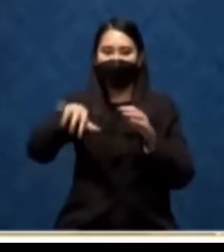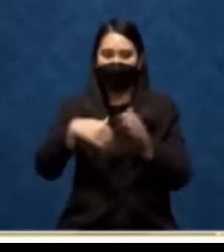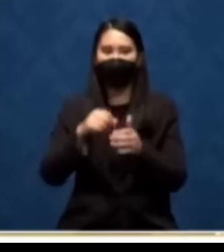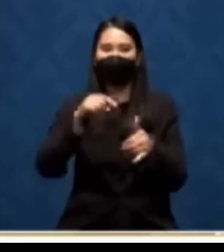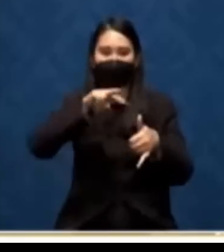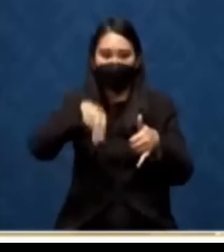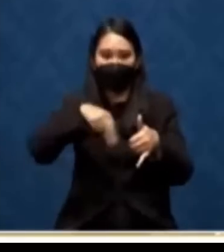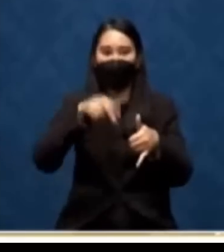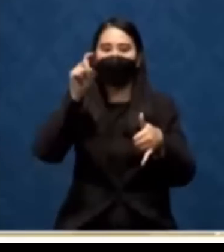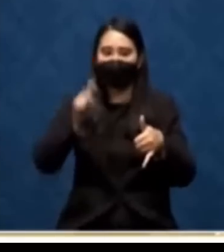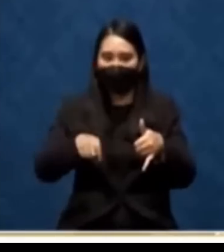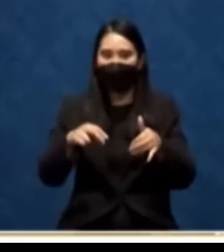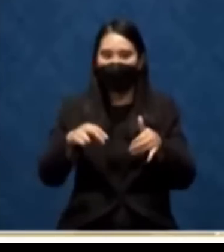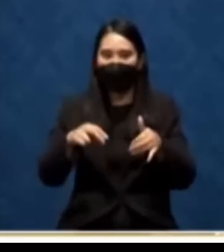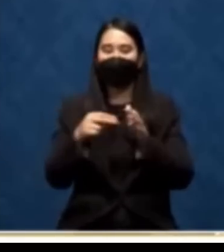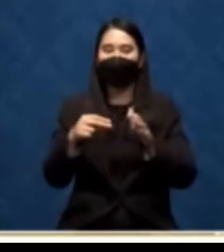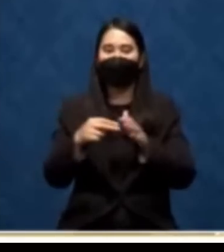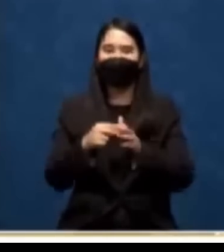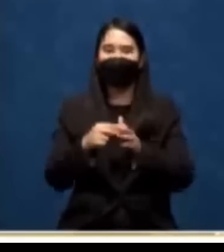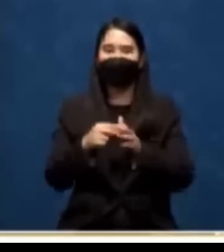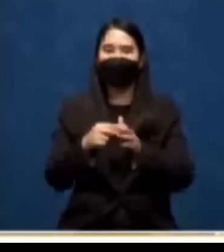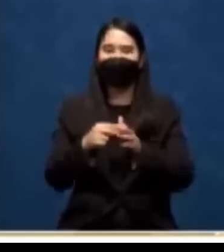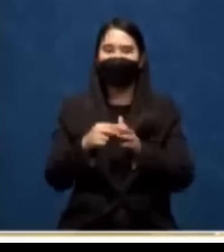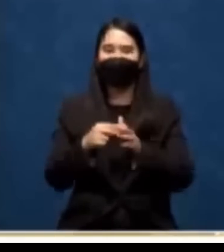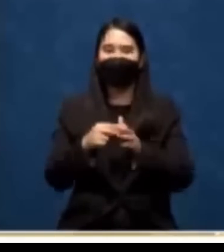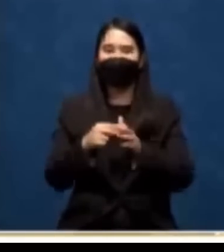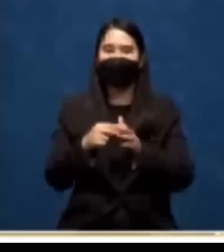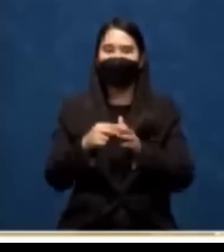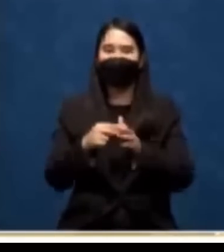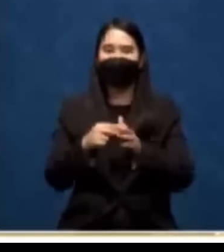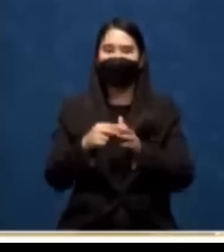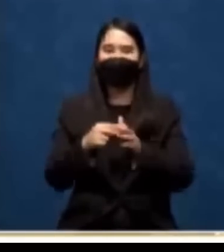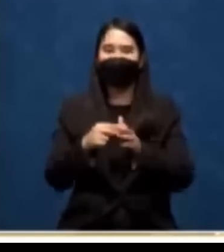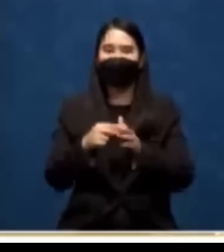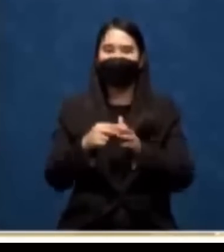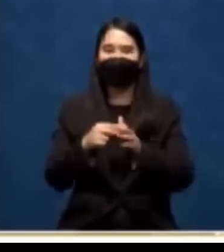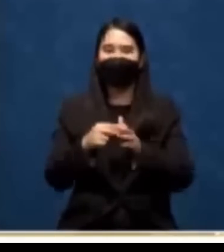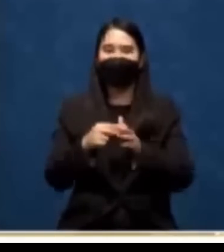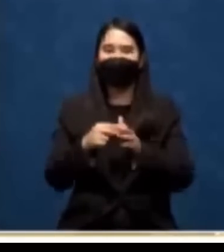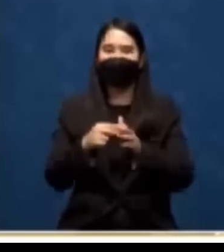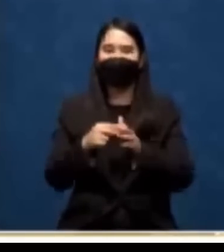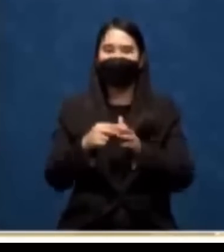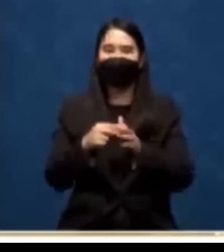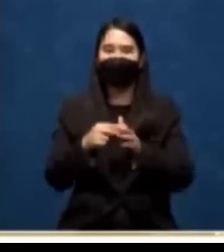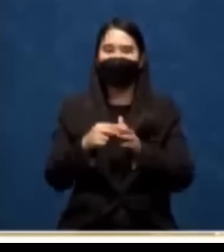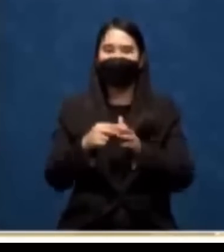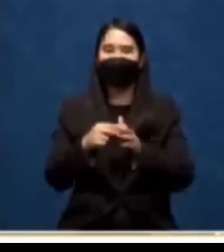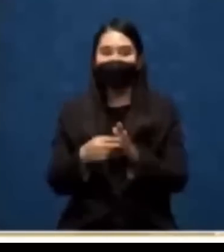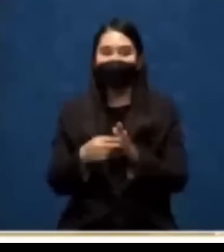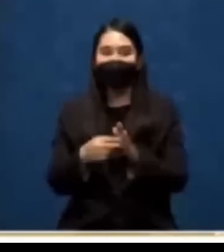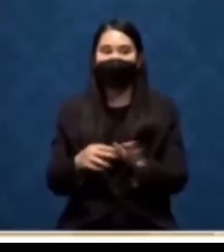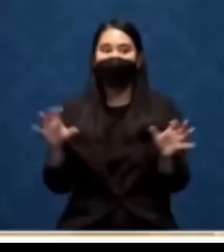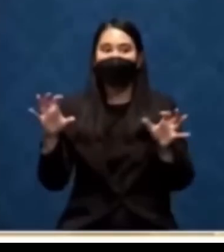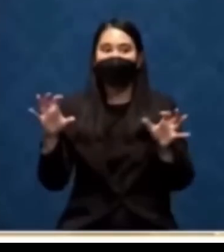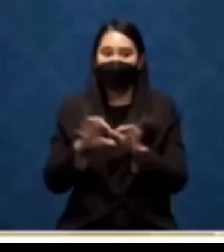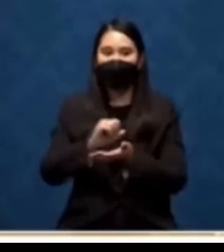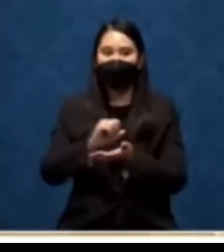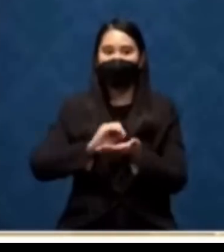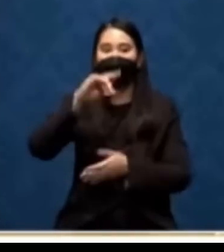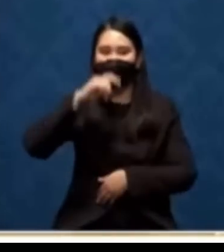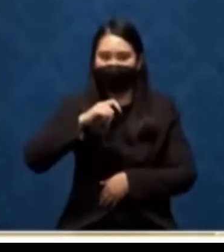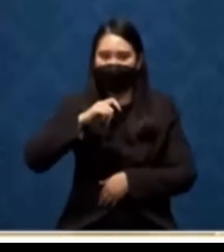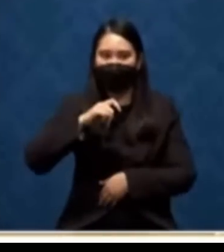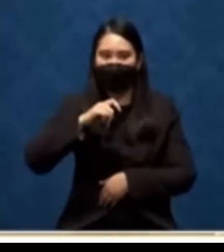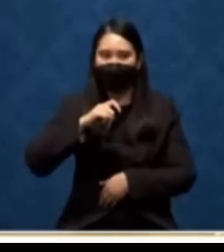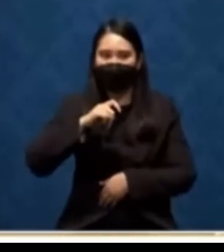รวจสอบก่อนว่ามีพื้นเพอย่างไรไว้ใจได้แค่ไหนว่าจะไม่เอาสถาบันของประเทศไทยของเราไปแปด